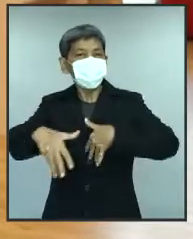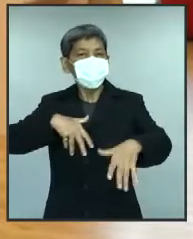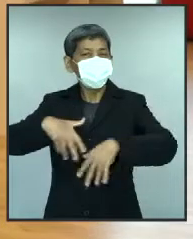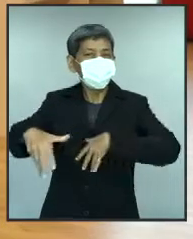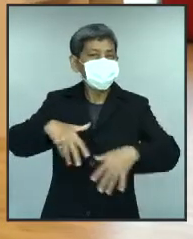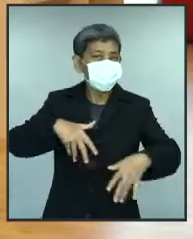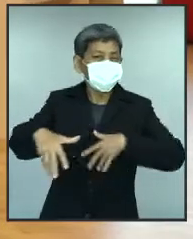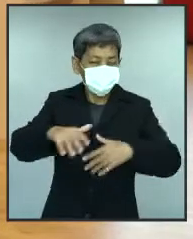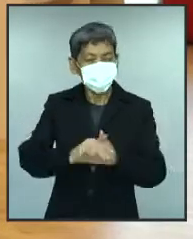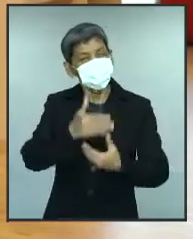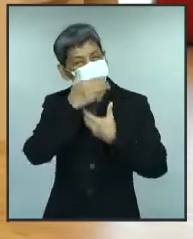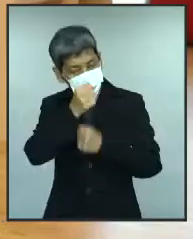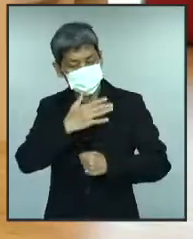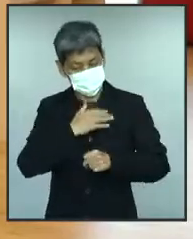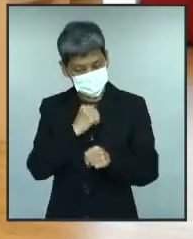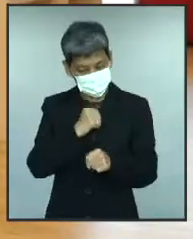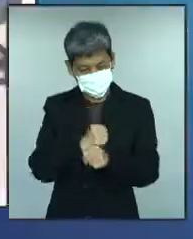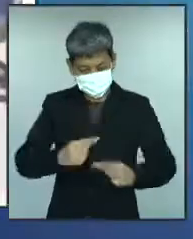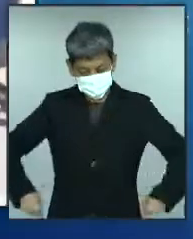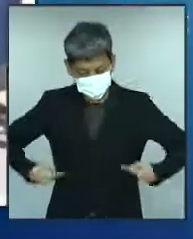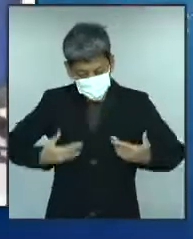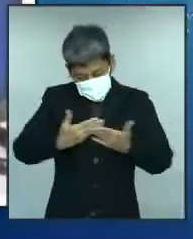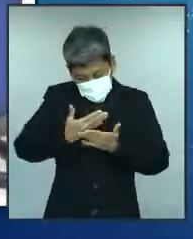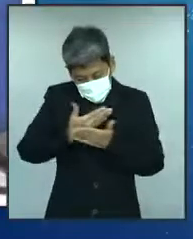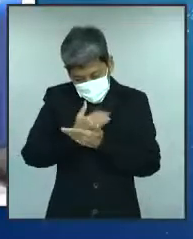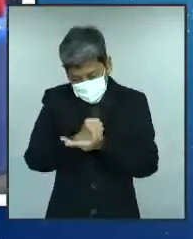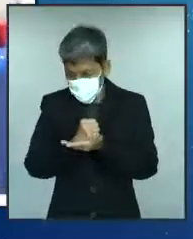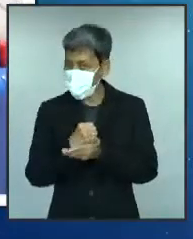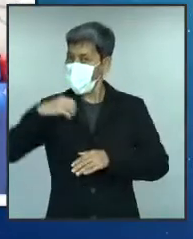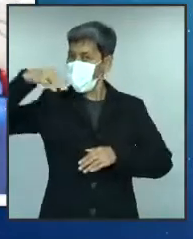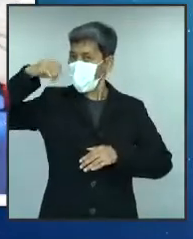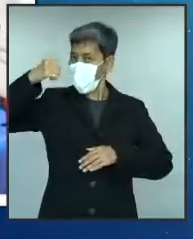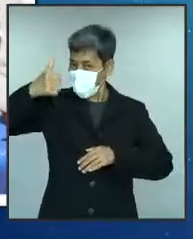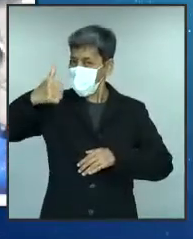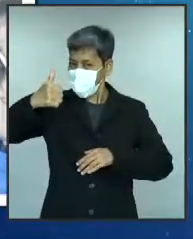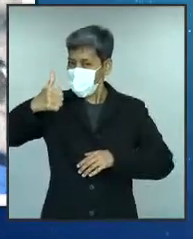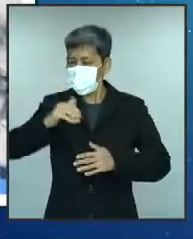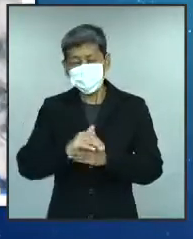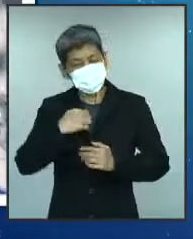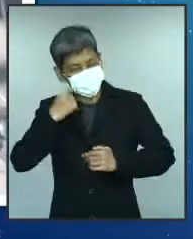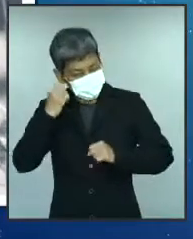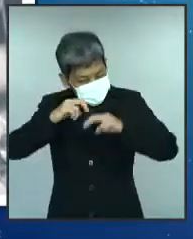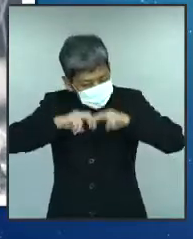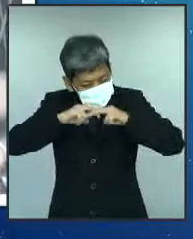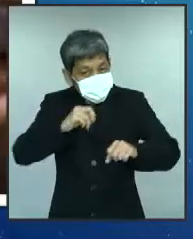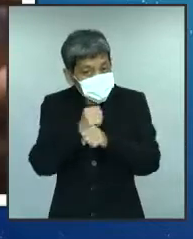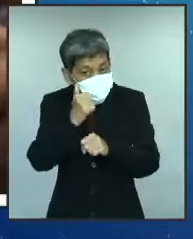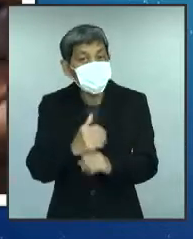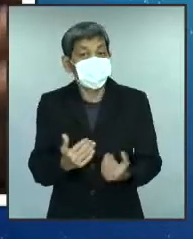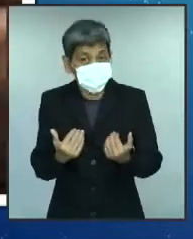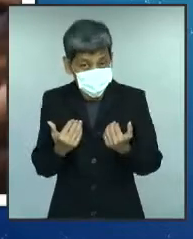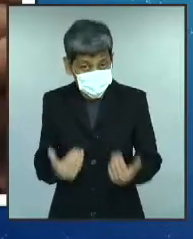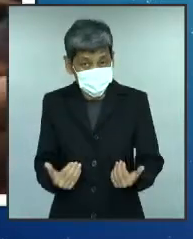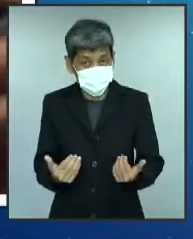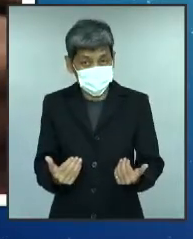นสนใจที่อยากจะปรับตัวรถเข็นธรรมดาให้เป็นรถเข็นไฟฟ้าเนี่ยเขาสามารถทำได้ไหมซึ่งตอน